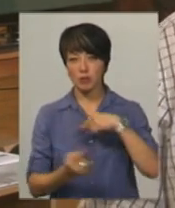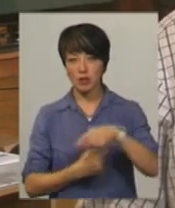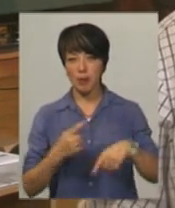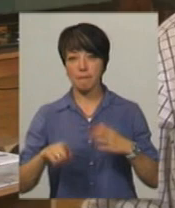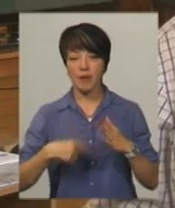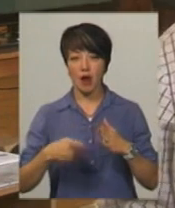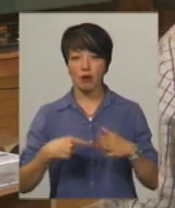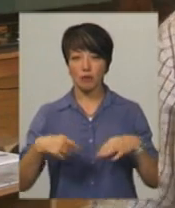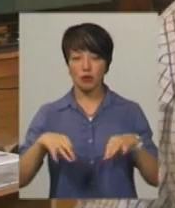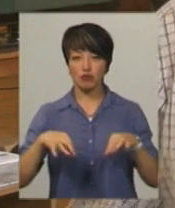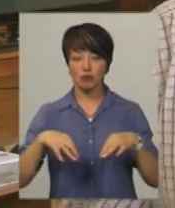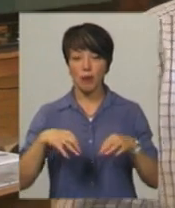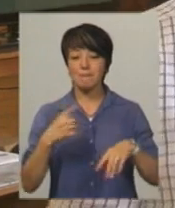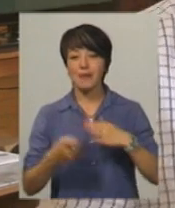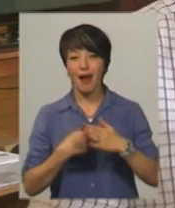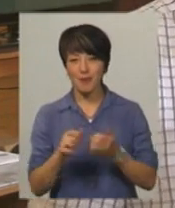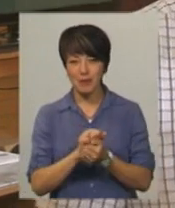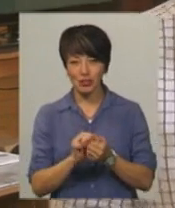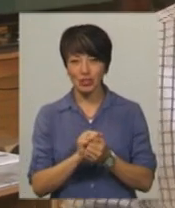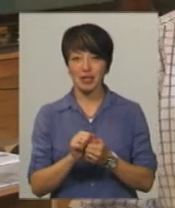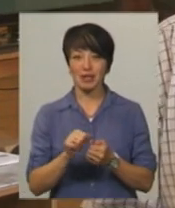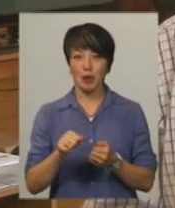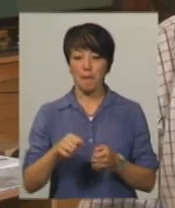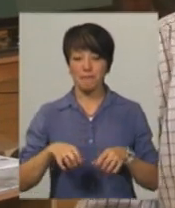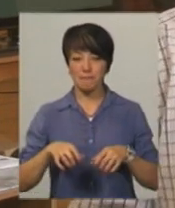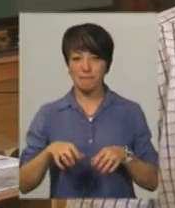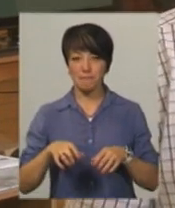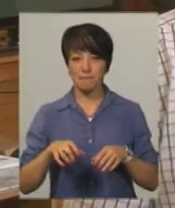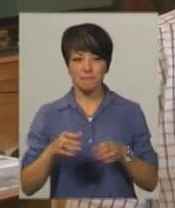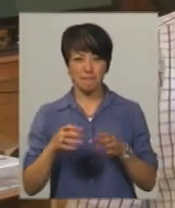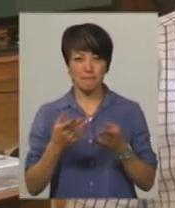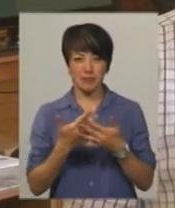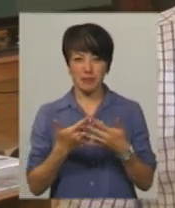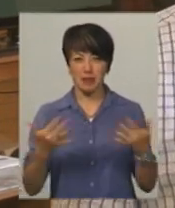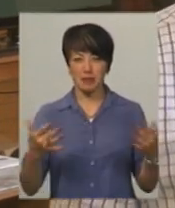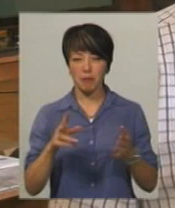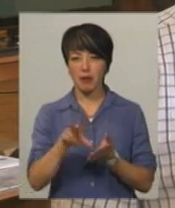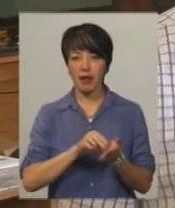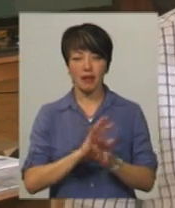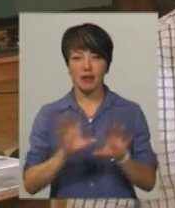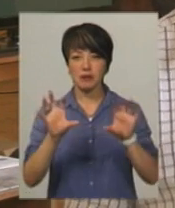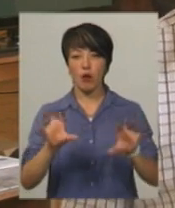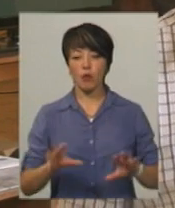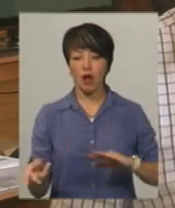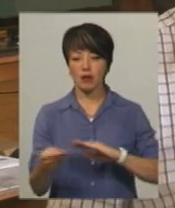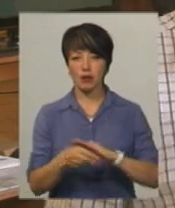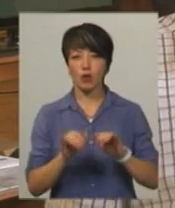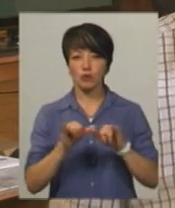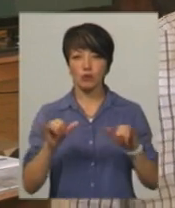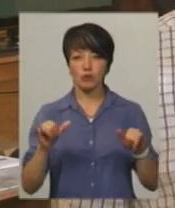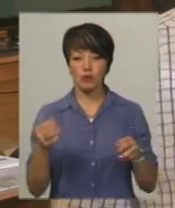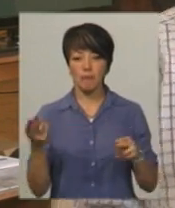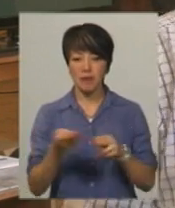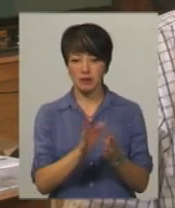час концерту, бензопили, надувного матрасу. Ми бачили приклади незаконної агітації, коли агітація розповсюджувалась без вихідних